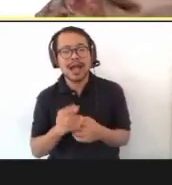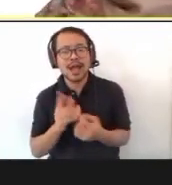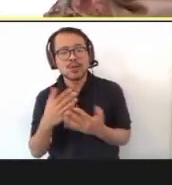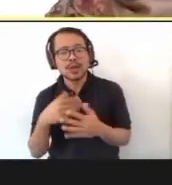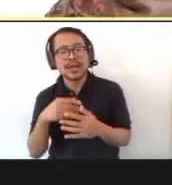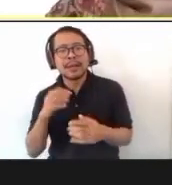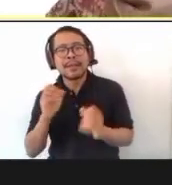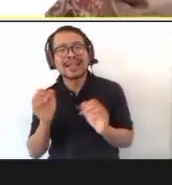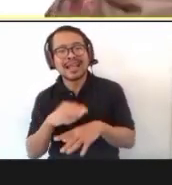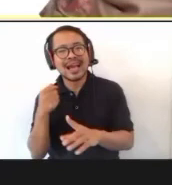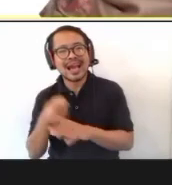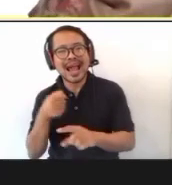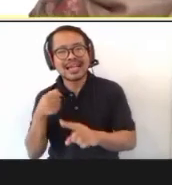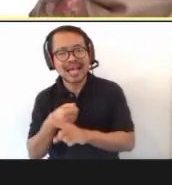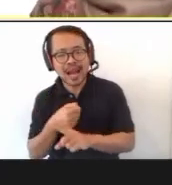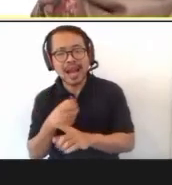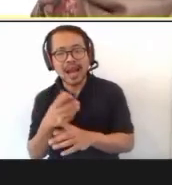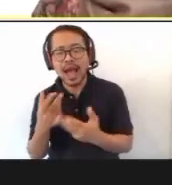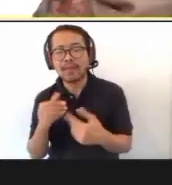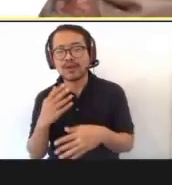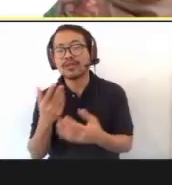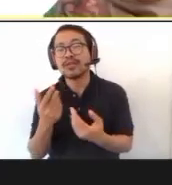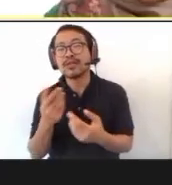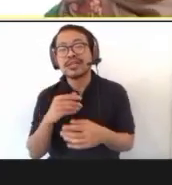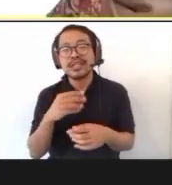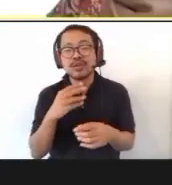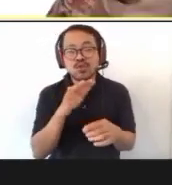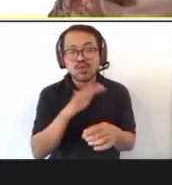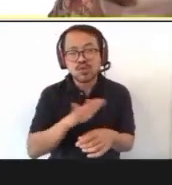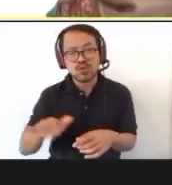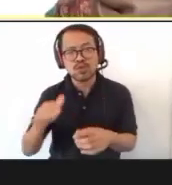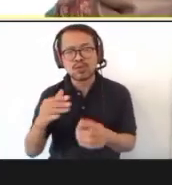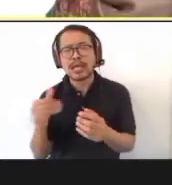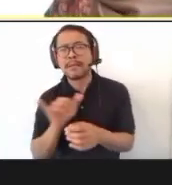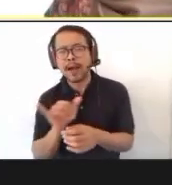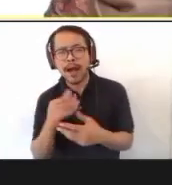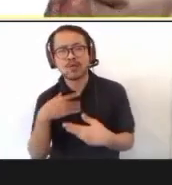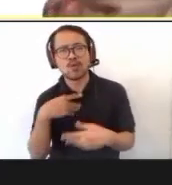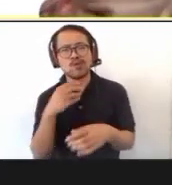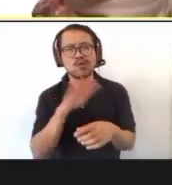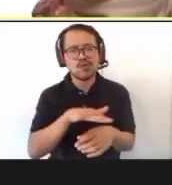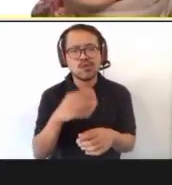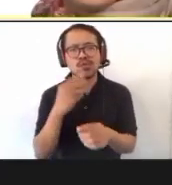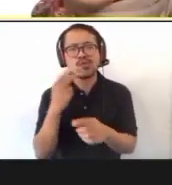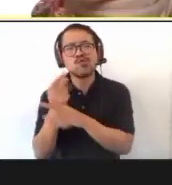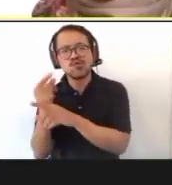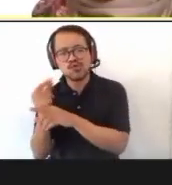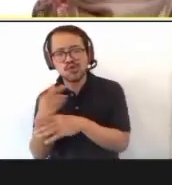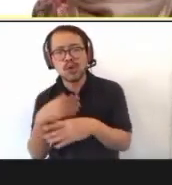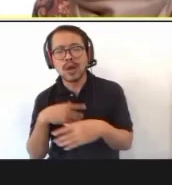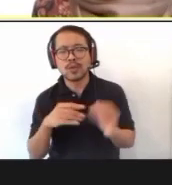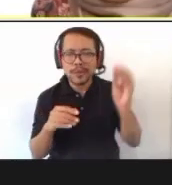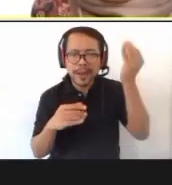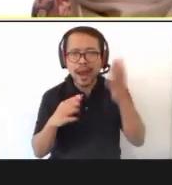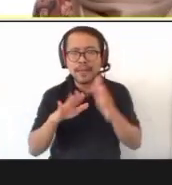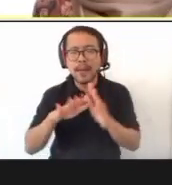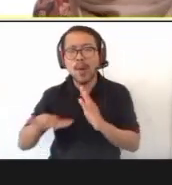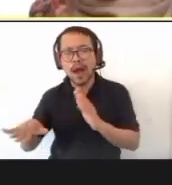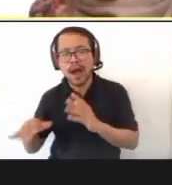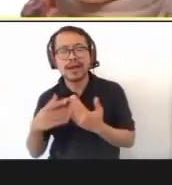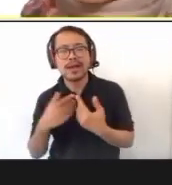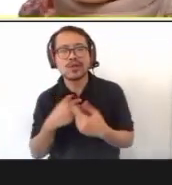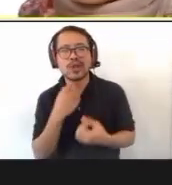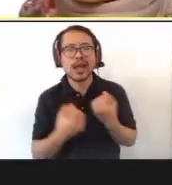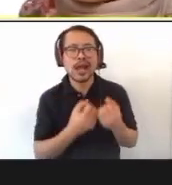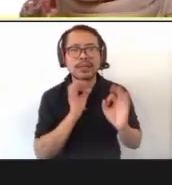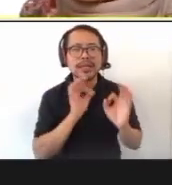siswa, siswa dan guru, guru dan siswa, antar guru, pimpinan dan bawahan gitu. Tenaga pendidik